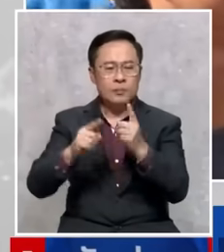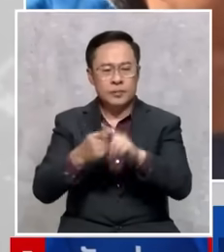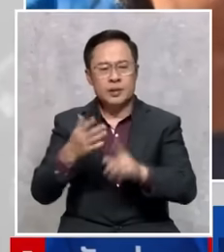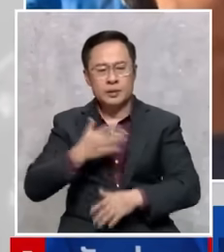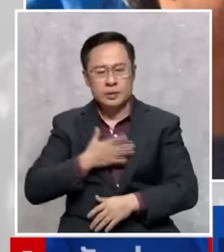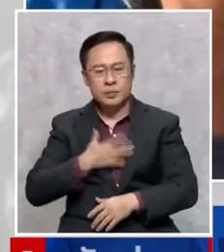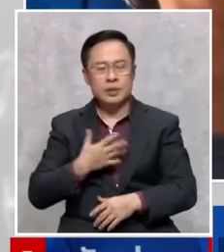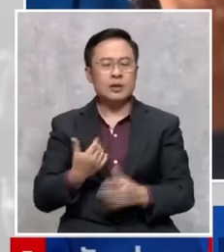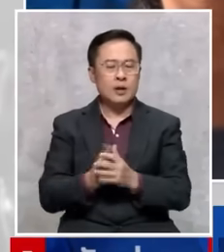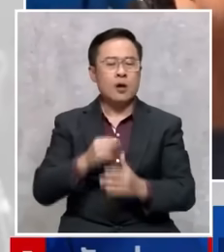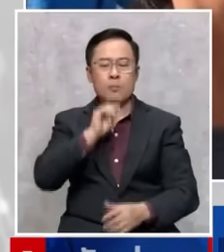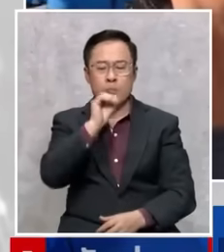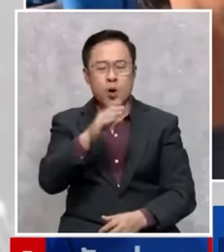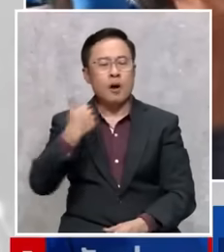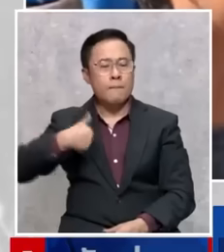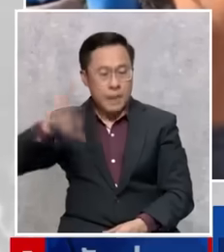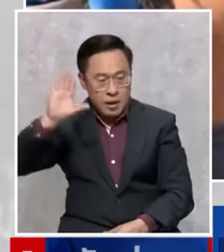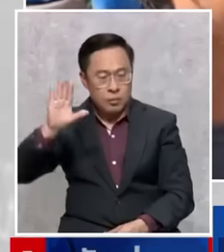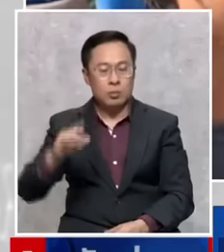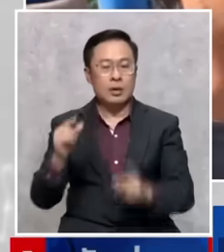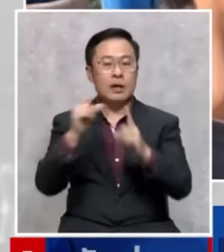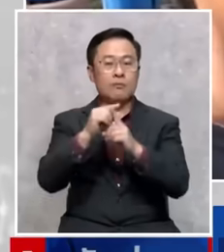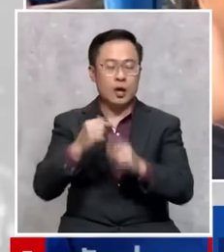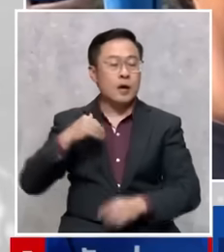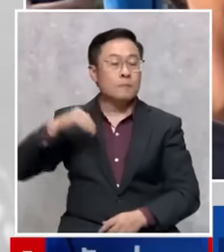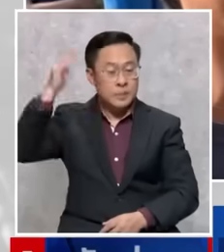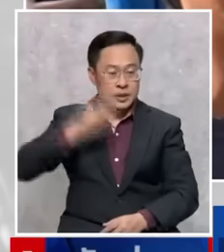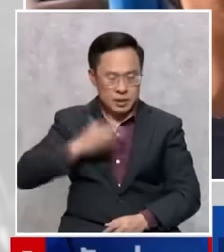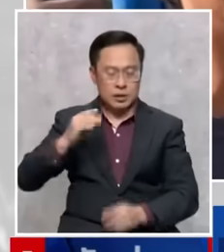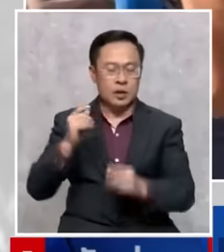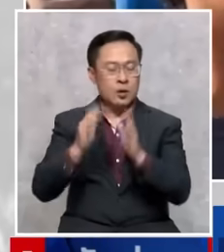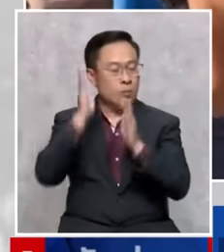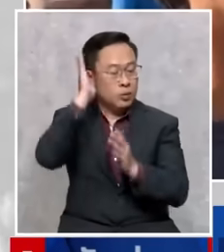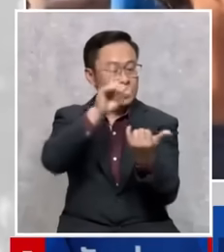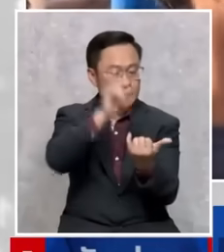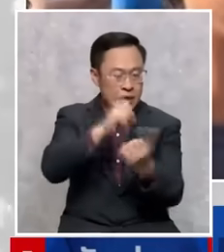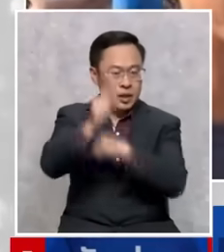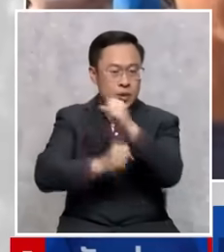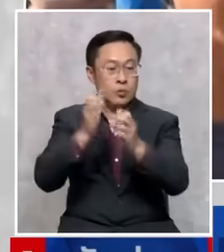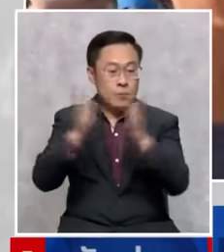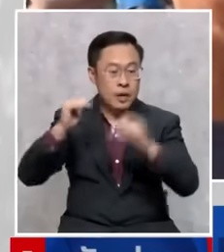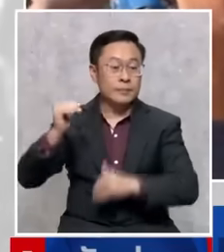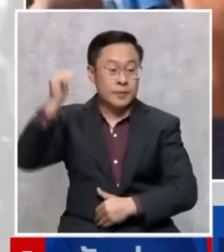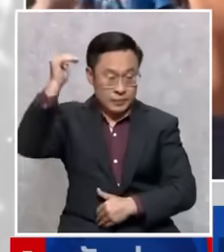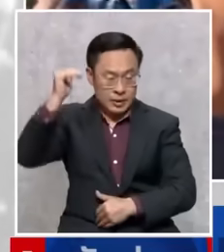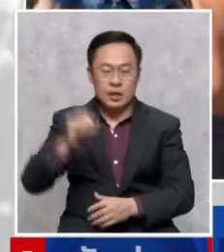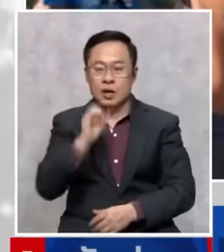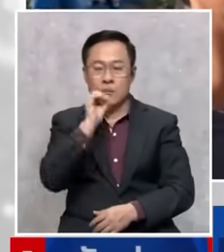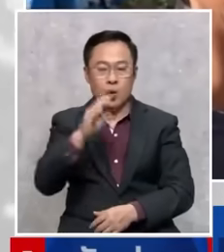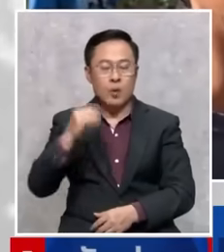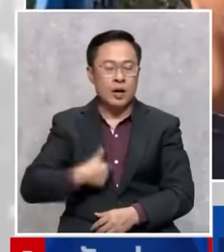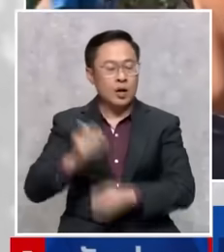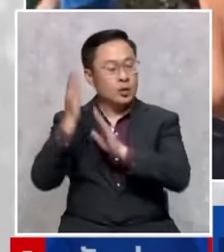บว่าพี่ก็จะไปแล้วนะเลยพวกพี่ก็ไม่ได้เอะใจว่าแกจะเป็นไอ้แบบนี้นะครับ คือจะเสียชีวิตแต่ได้ว่าเมื่อว